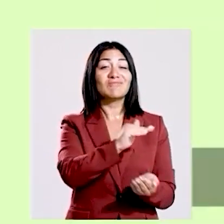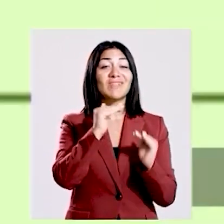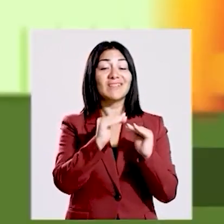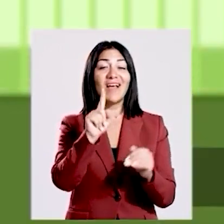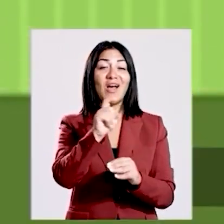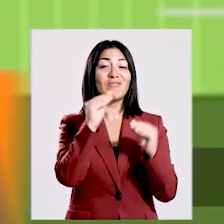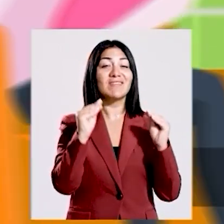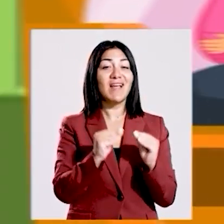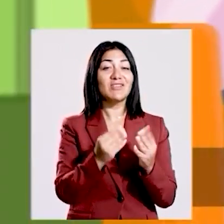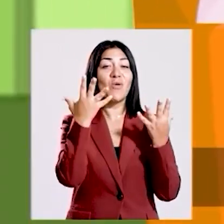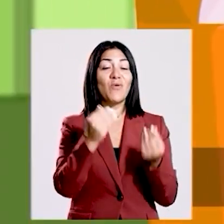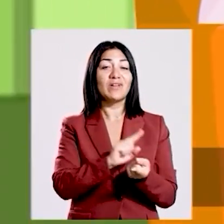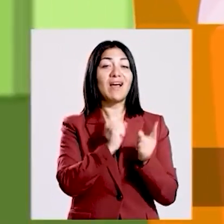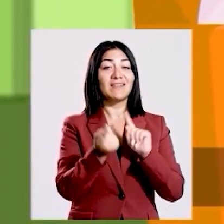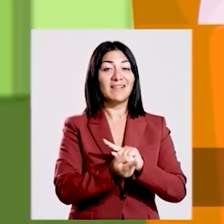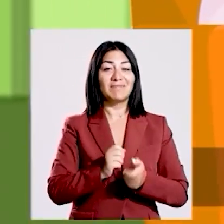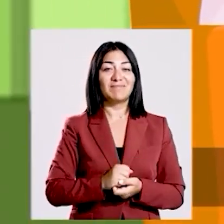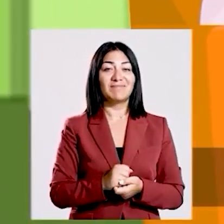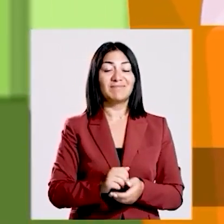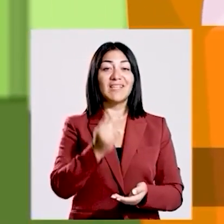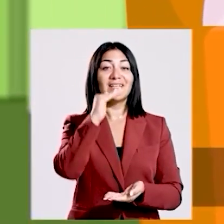դառնալը։ Երեխայի ծննդից հետո